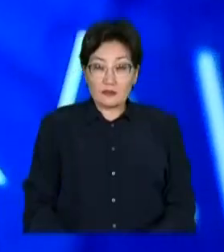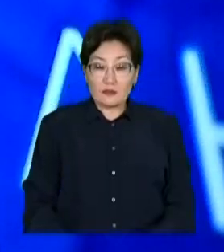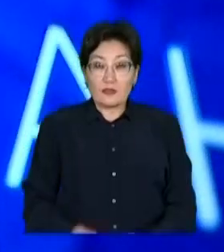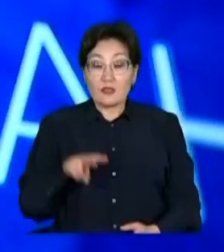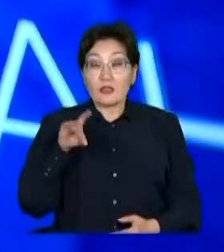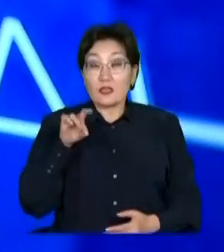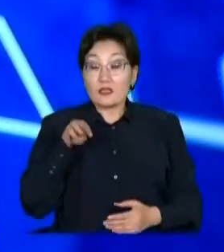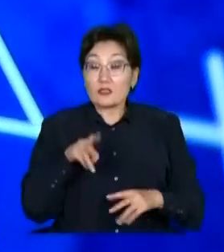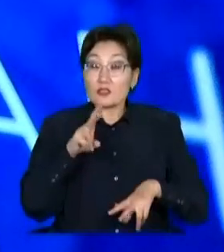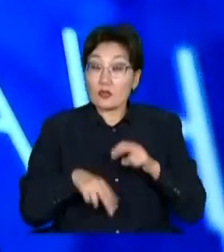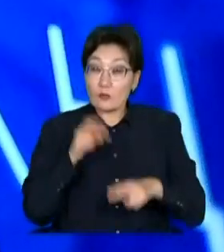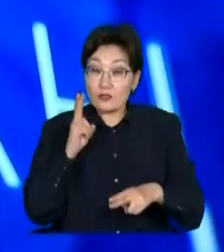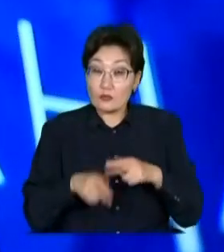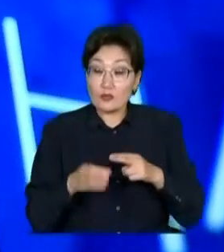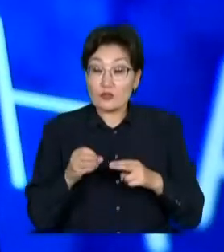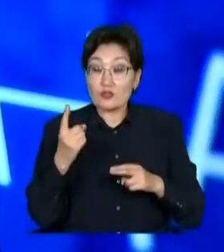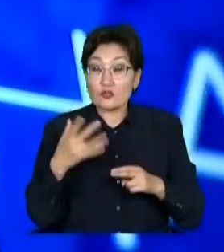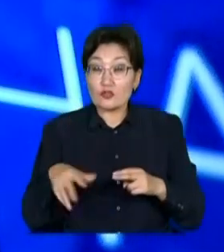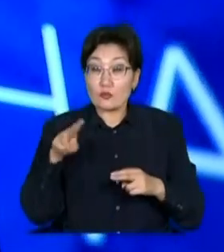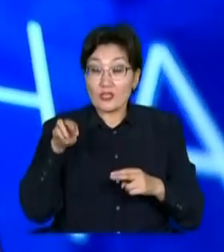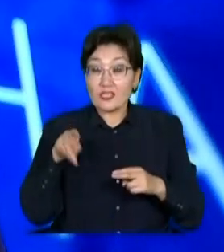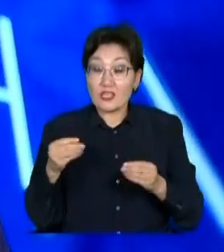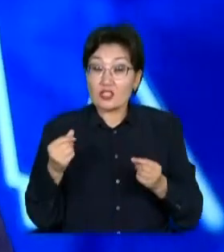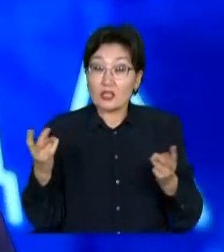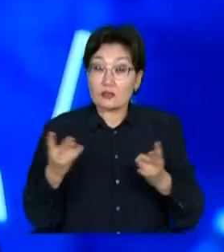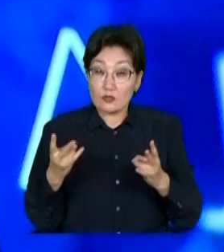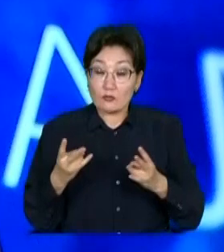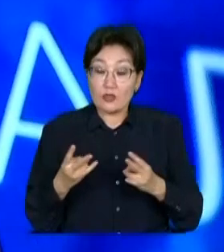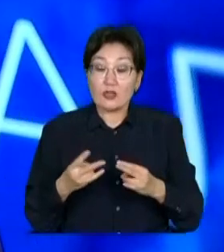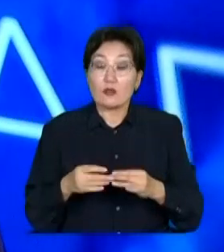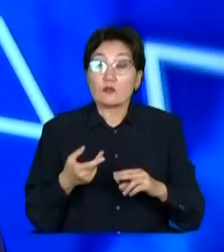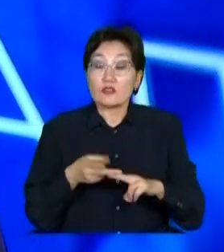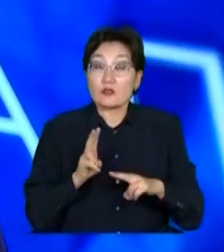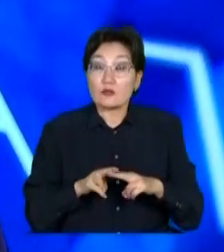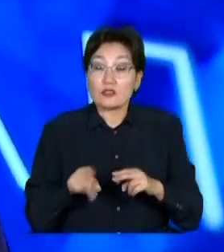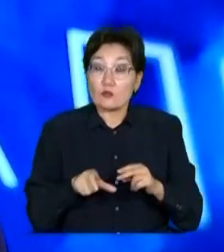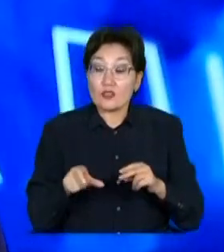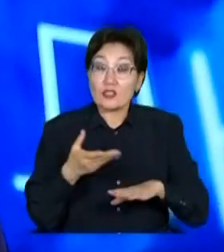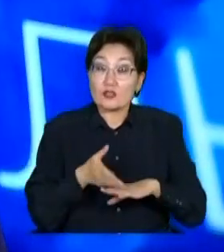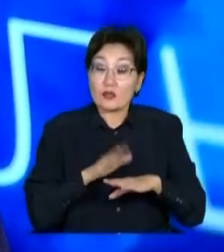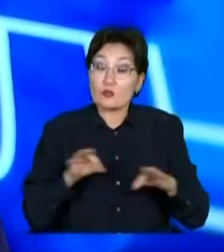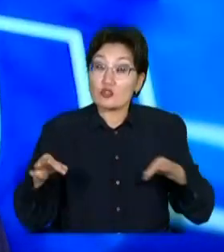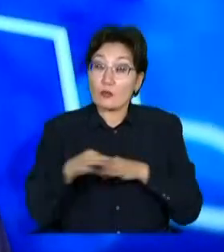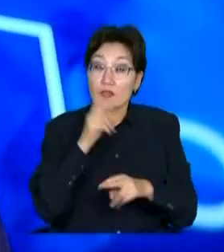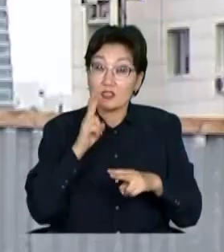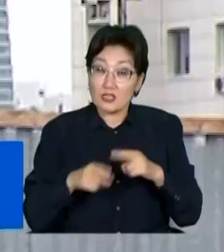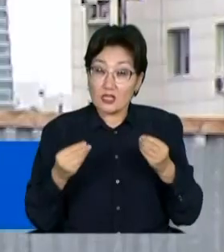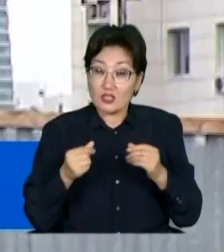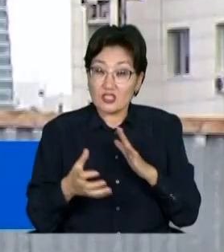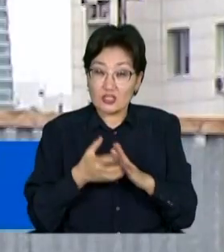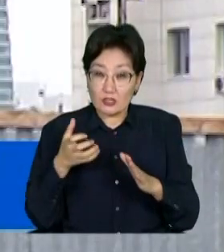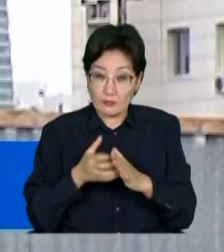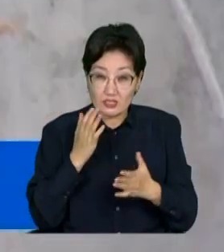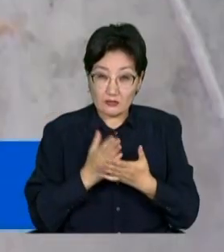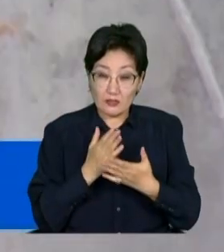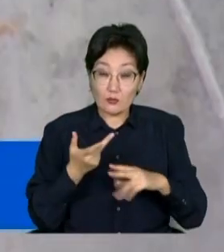ЛРТ құрылысын аяқтау үшін тағы 150 миллиард теңге керек. Жүрісті жеңіл болған мен жолы ауыр жобаны аяқтауға қаражат жетпей жатқан